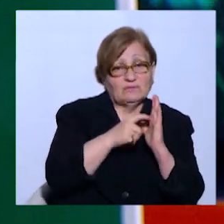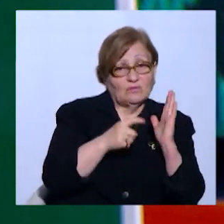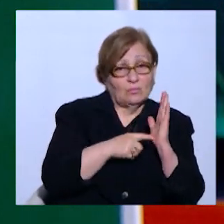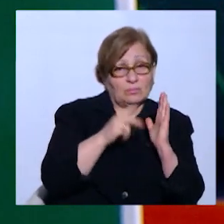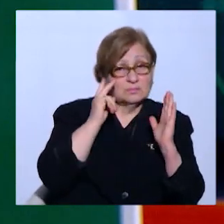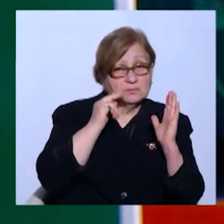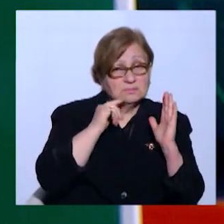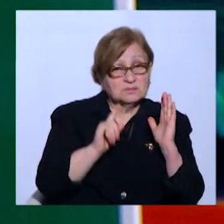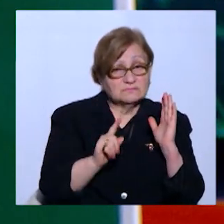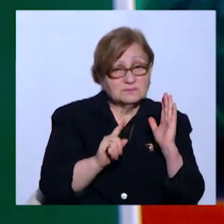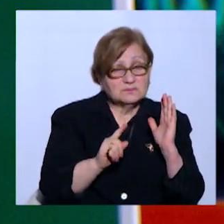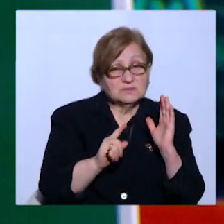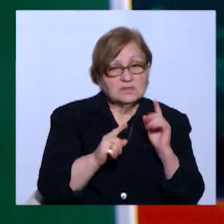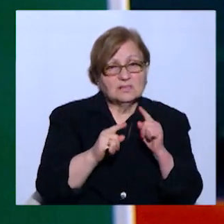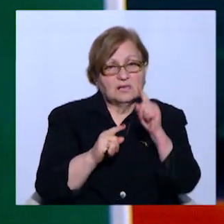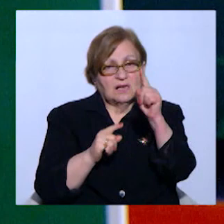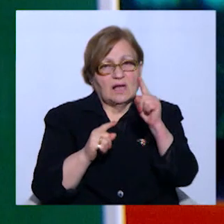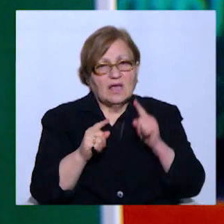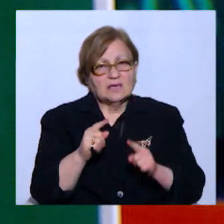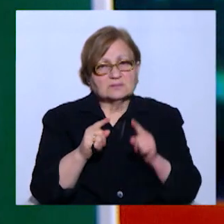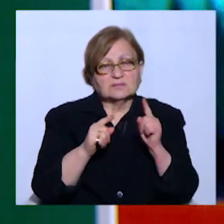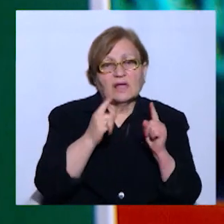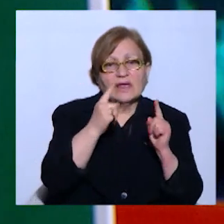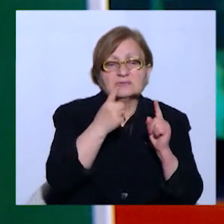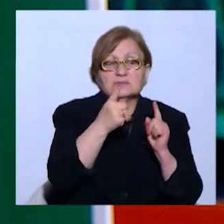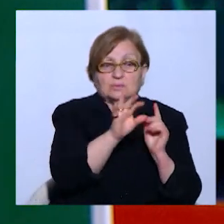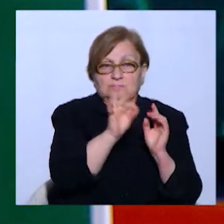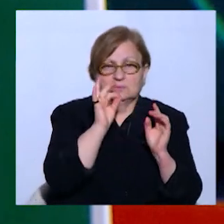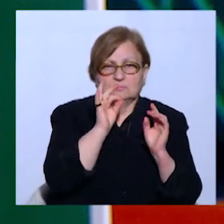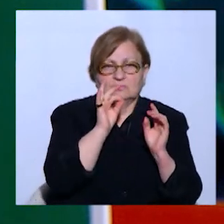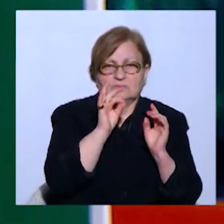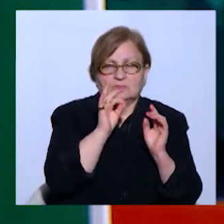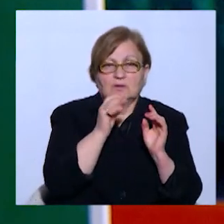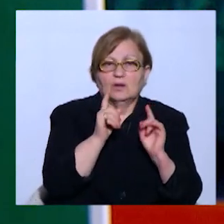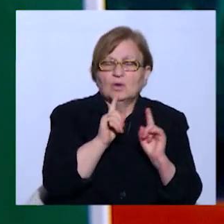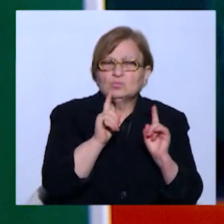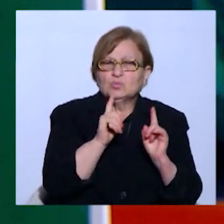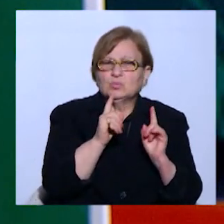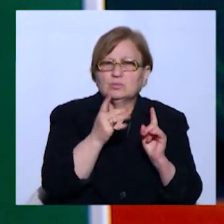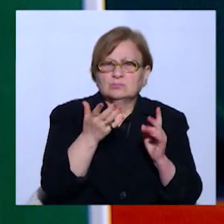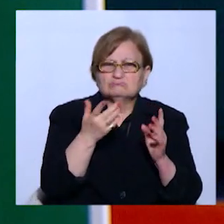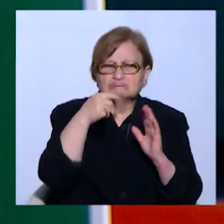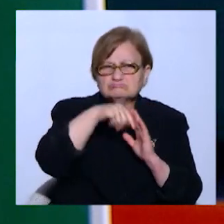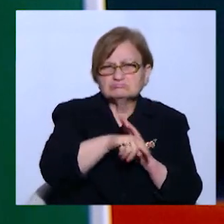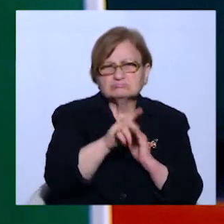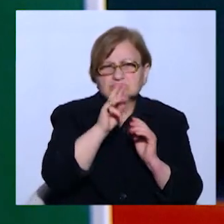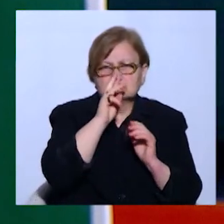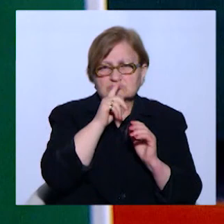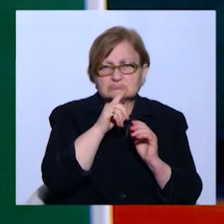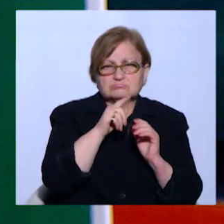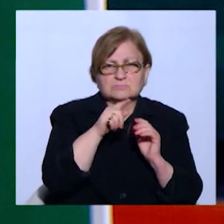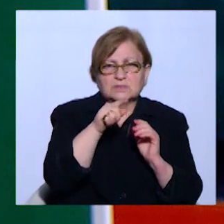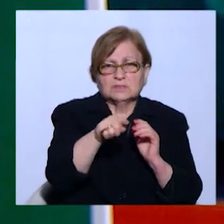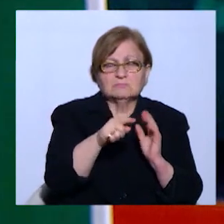რიცხვზე. საკმ ერთ-ერთი თანამამრავლი უნდა გავყო ხოლმე და ხოლმე. და თუ გამოერია თანამამრავლებში რაღაც რიცხვი, აუცილებლად